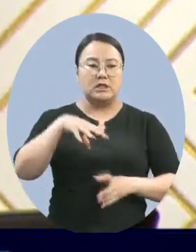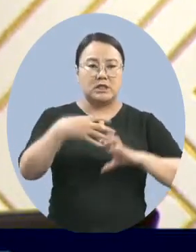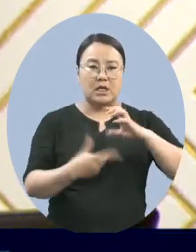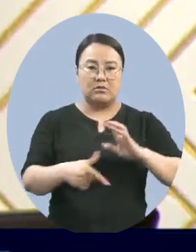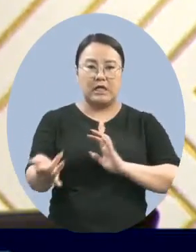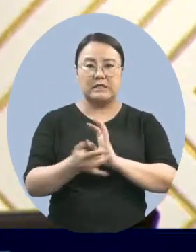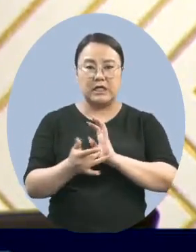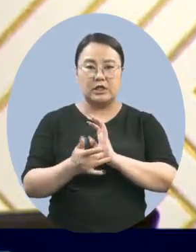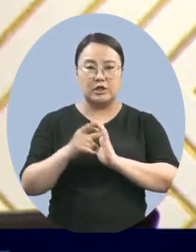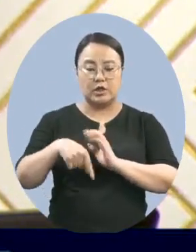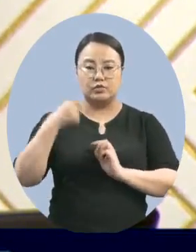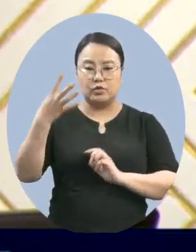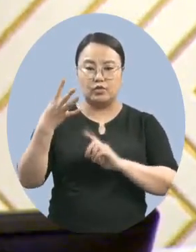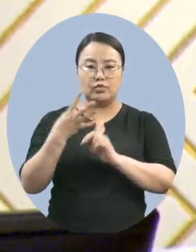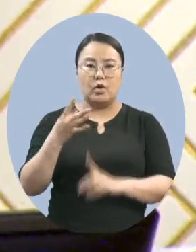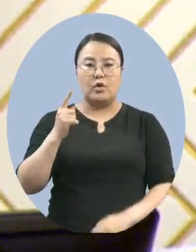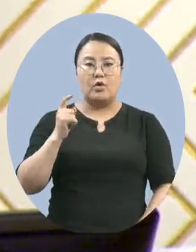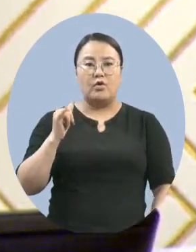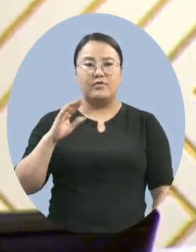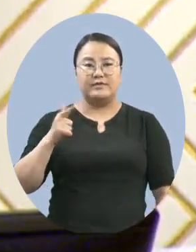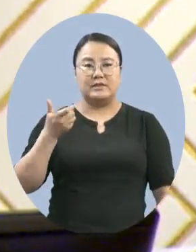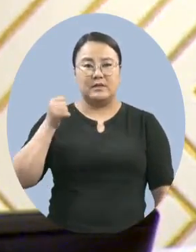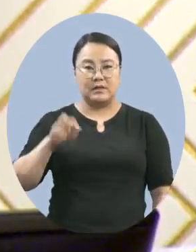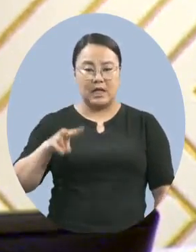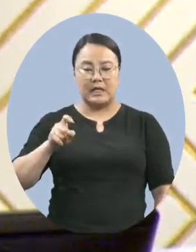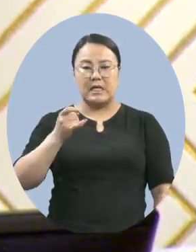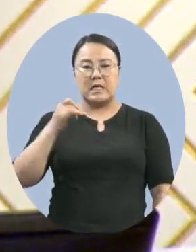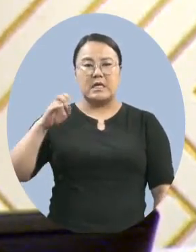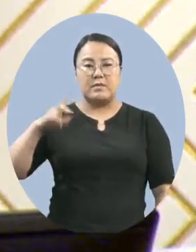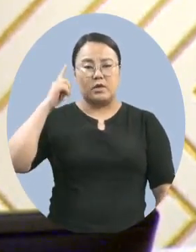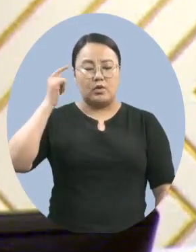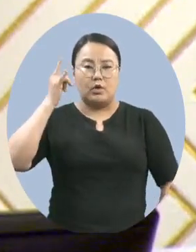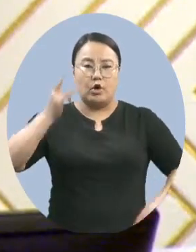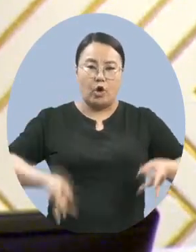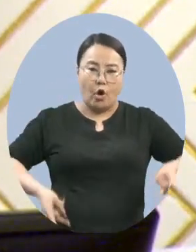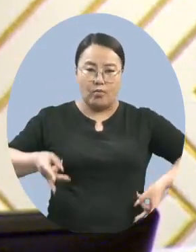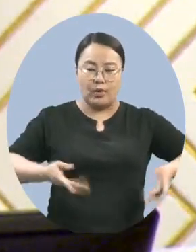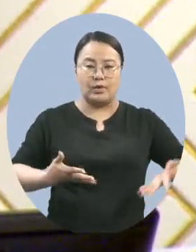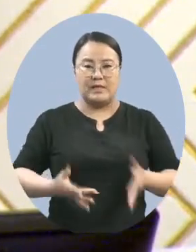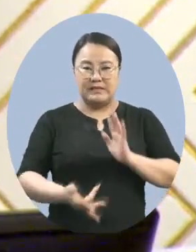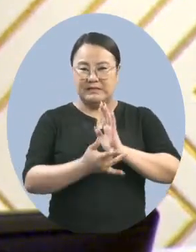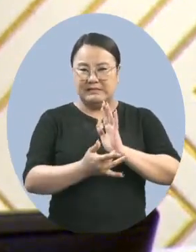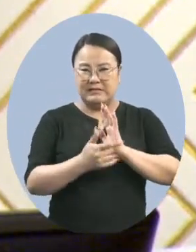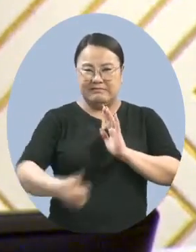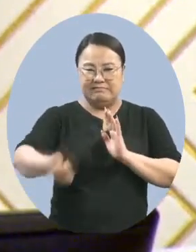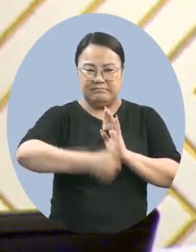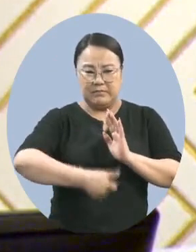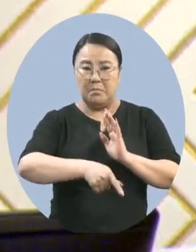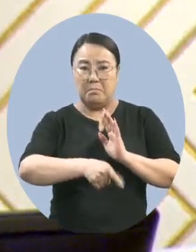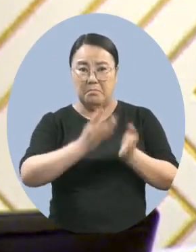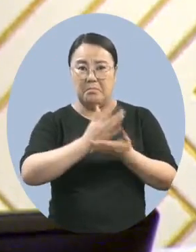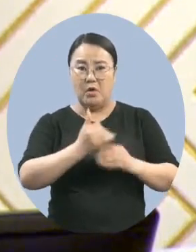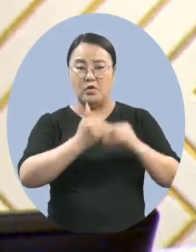нийтийн технологийн 4-р хувьсгалын 90 үе хиймэл оюун ухаан, робот технологийн дэвшил хөгжил